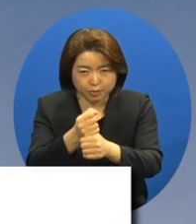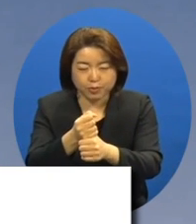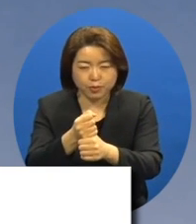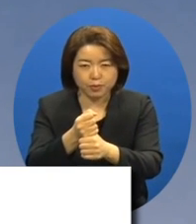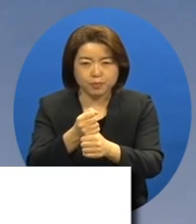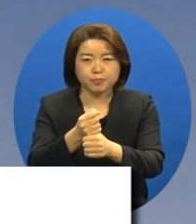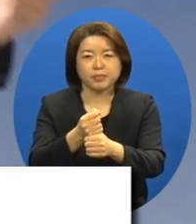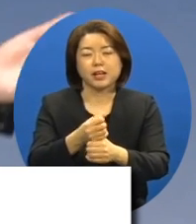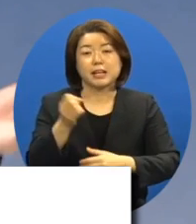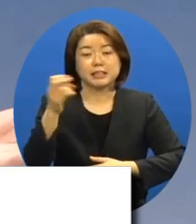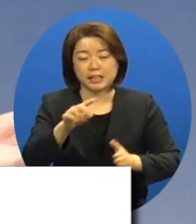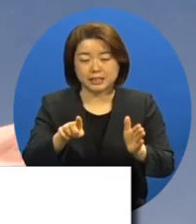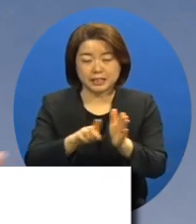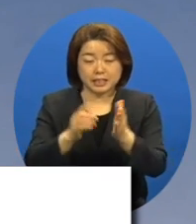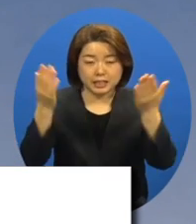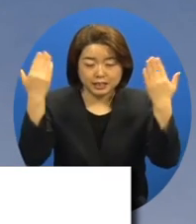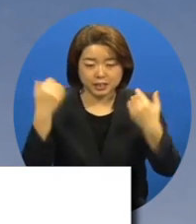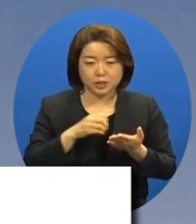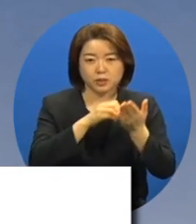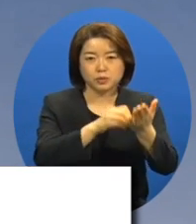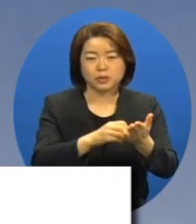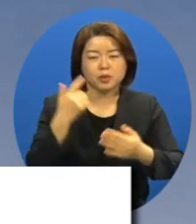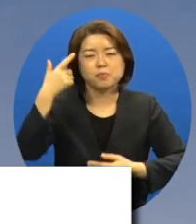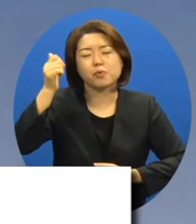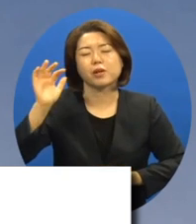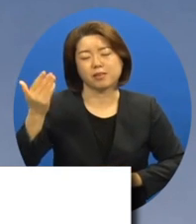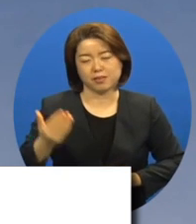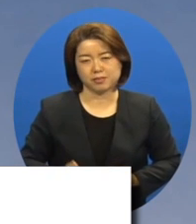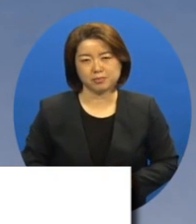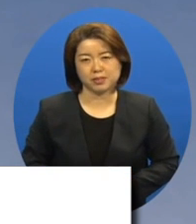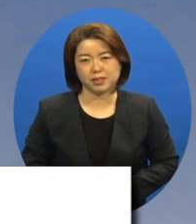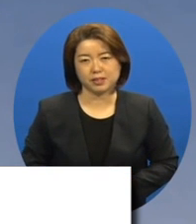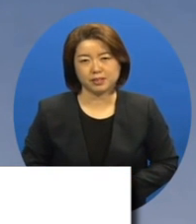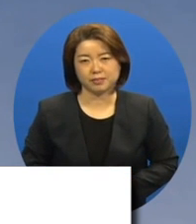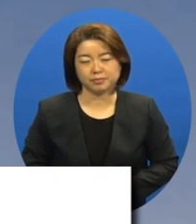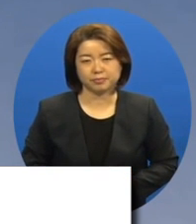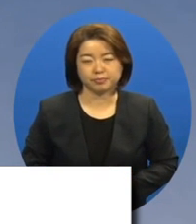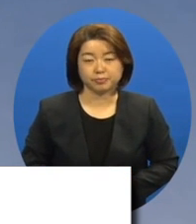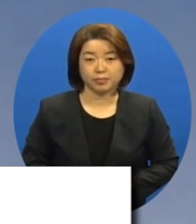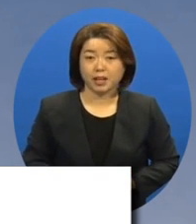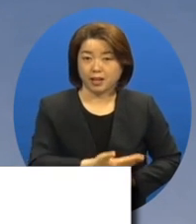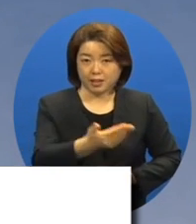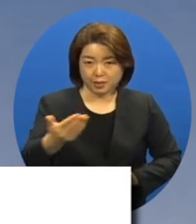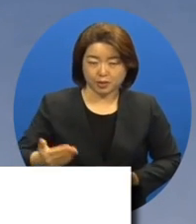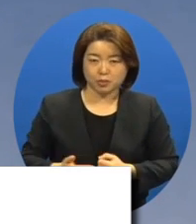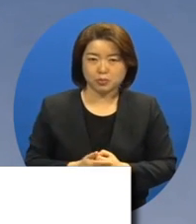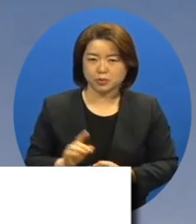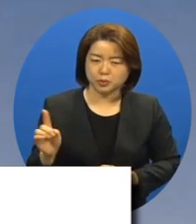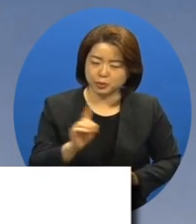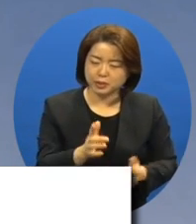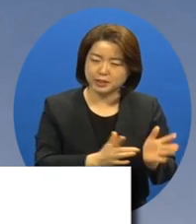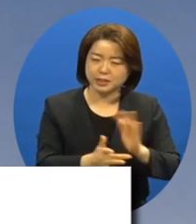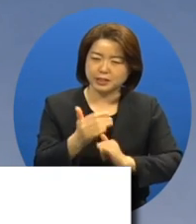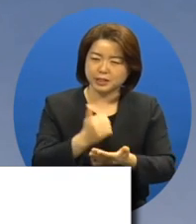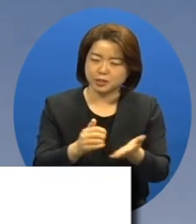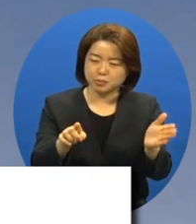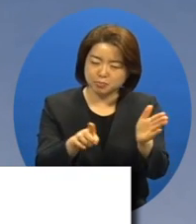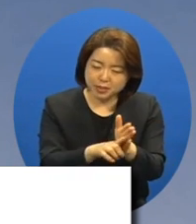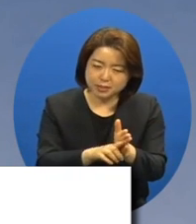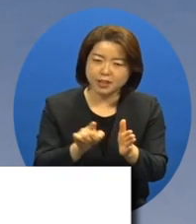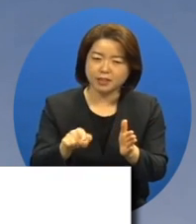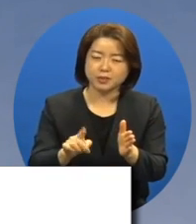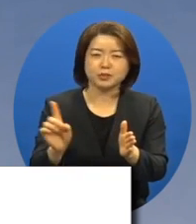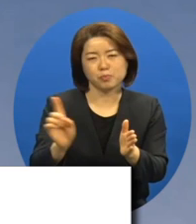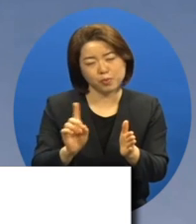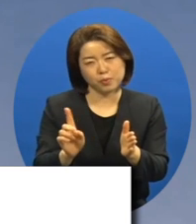신학교에 들어가서 목사가 됐다는 겁니다 여러분 도대체 예수를 믿는다면 건 어떤